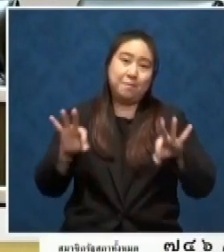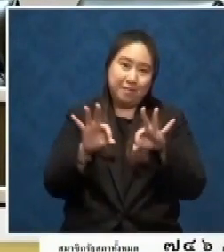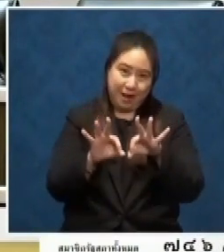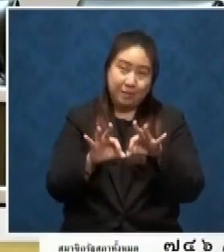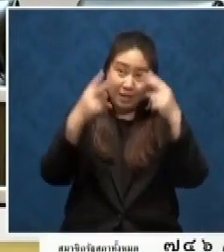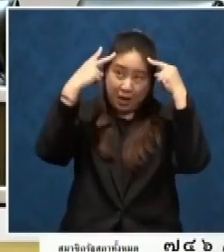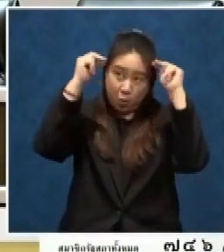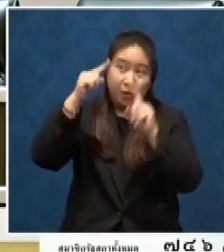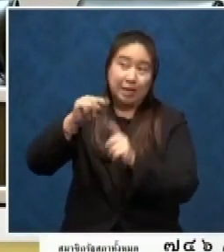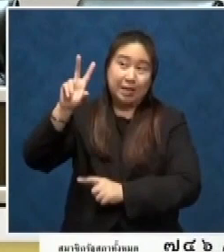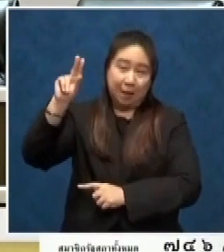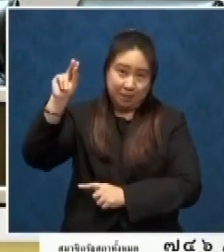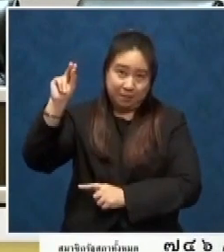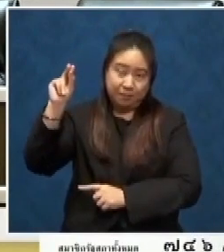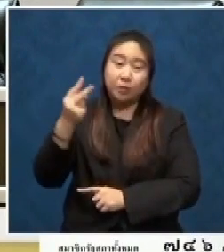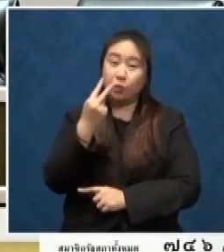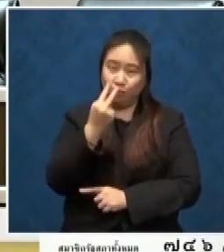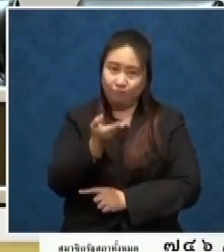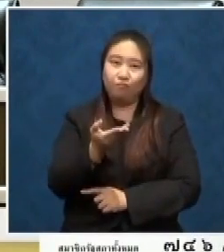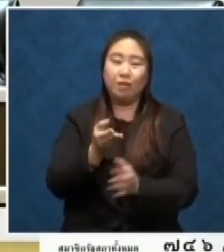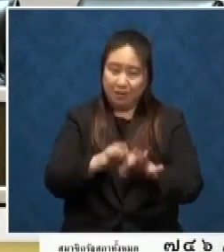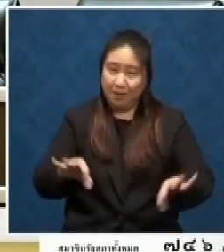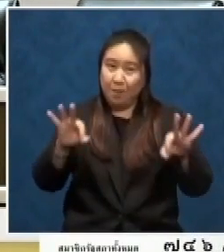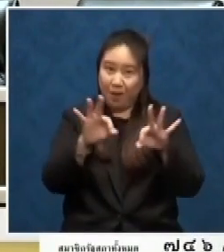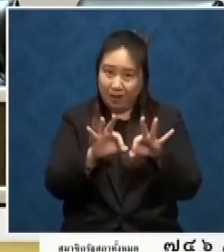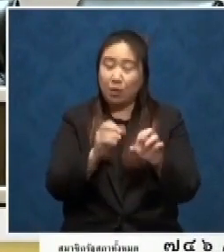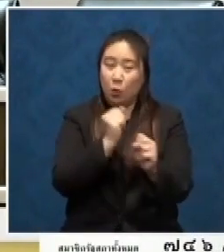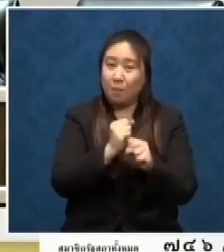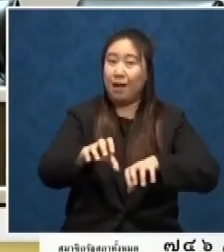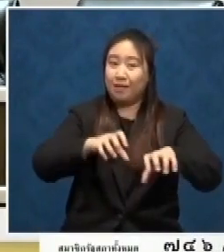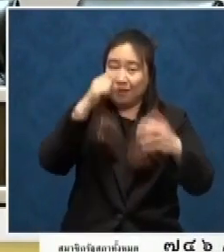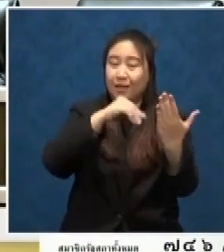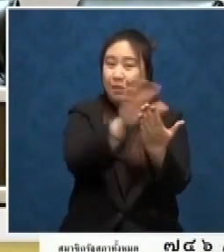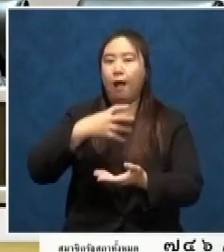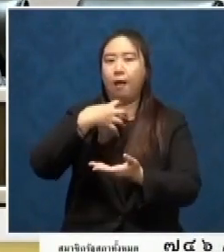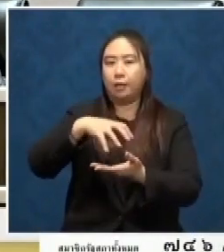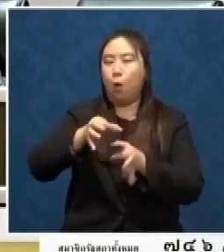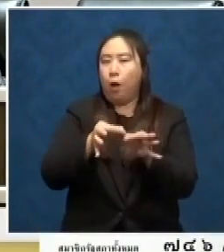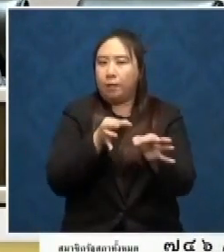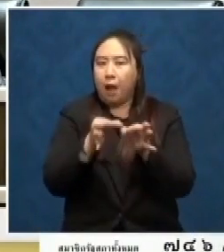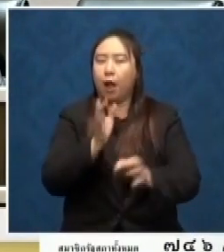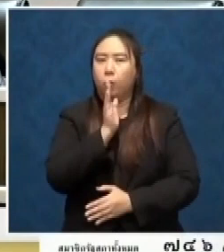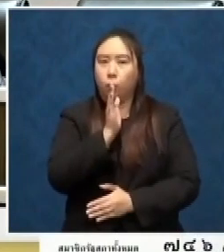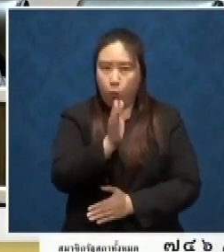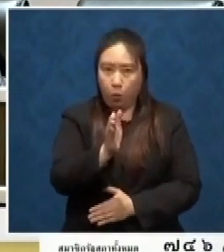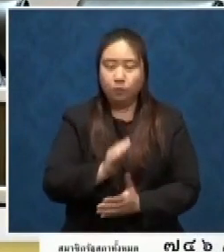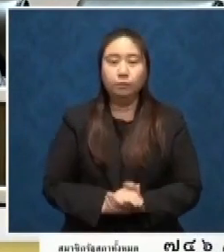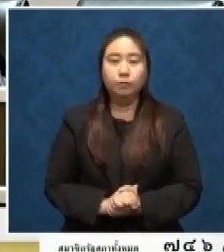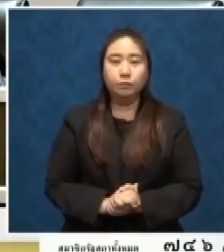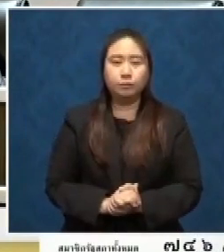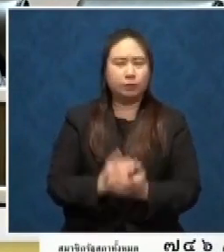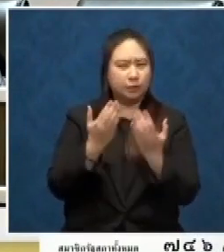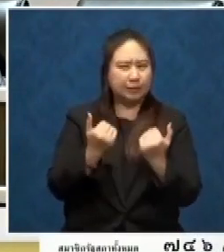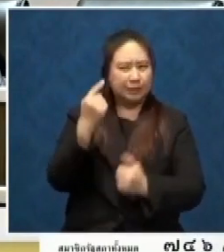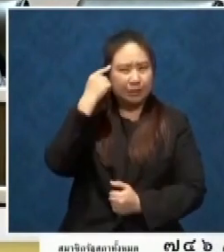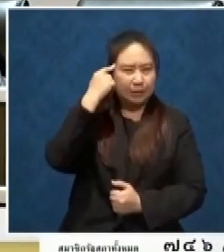คนที่ 30ที่ทำเนินการภารกิจของบ้านเมืองต่อไปในอนาคตครับผมครับผมเเอาง่ายๆอืพูด